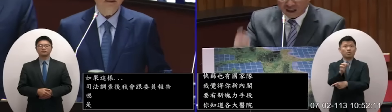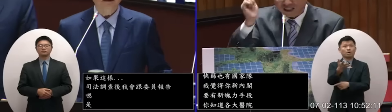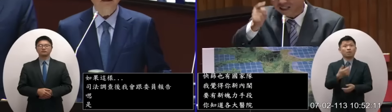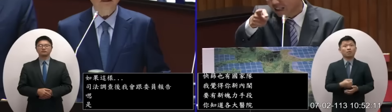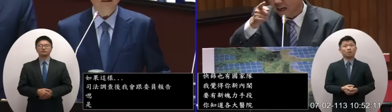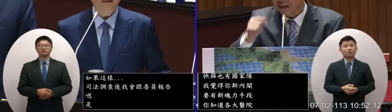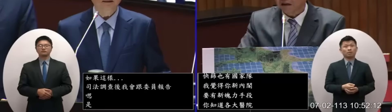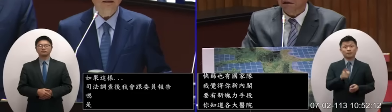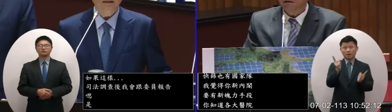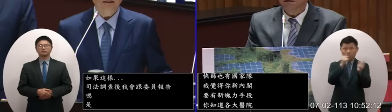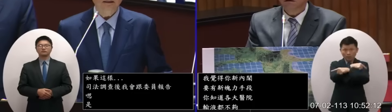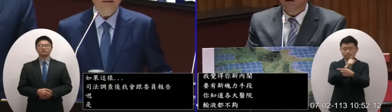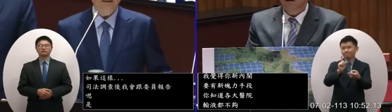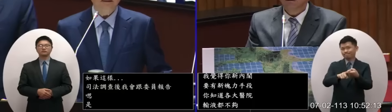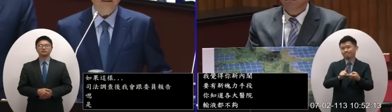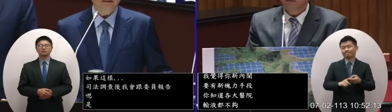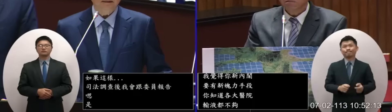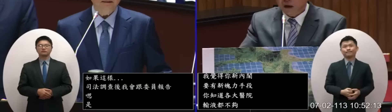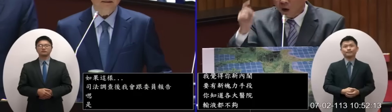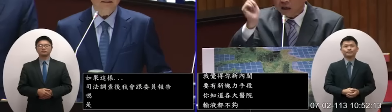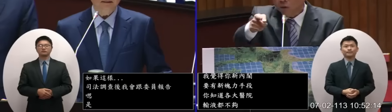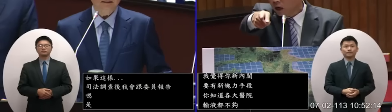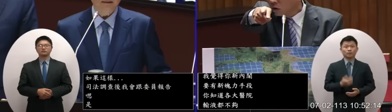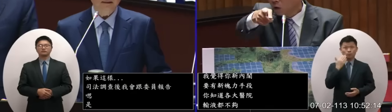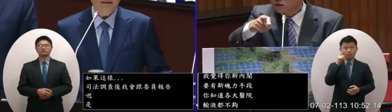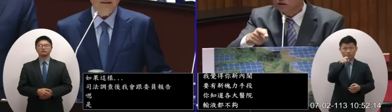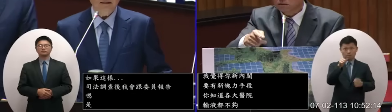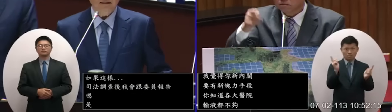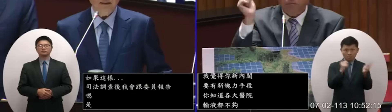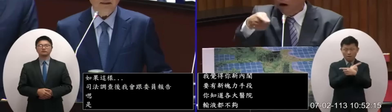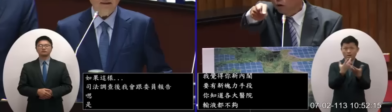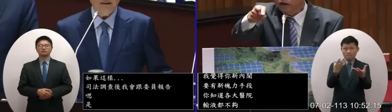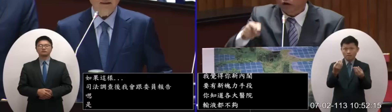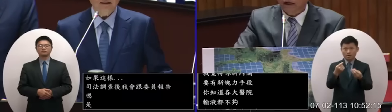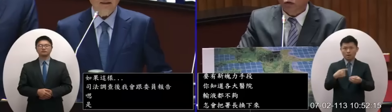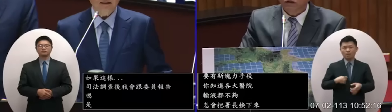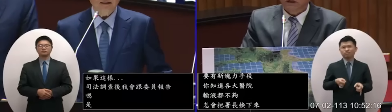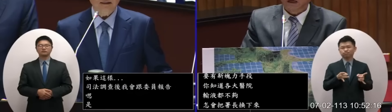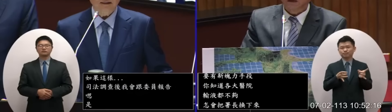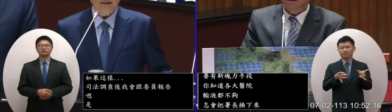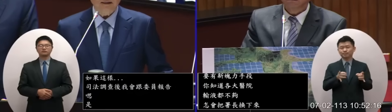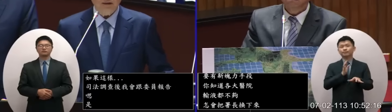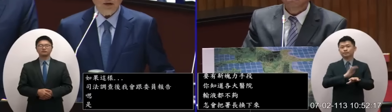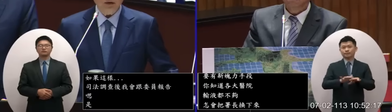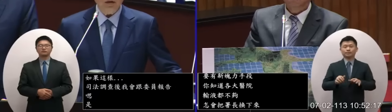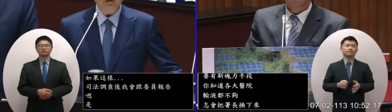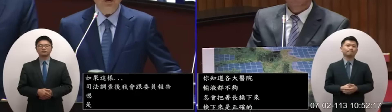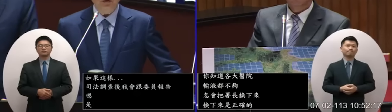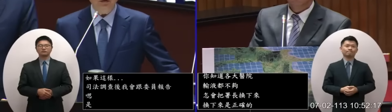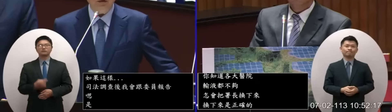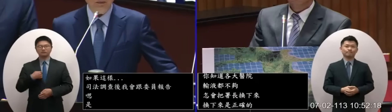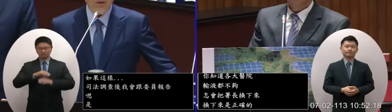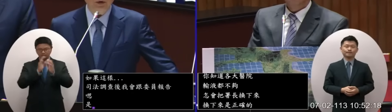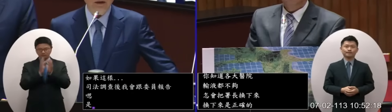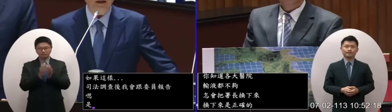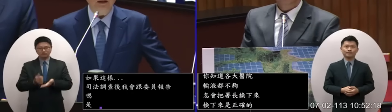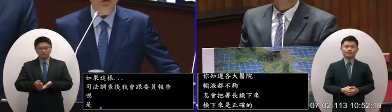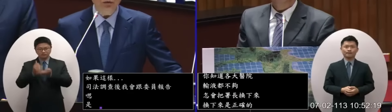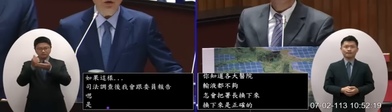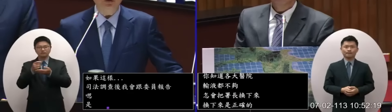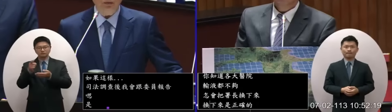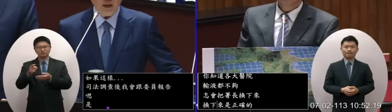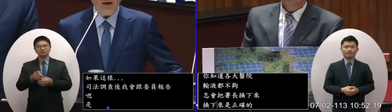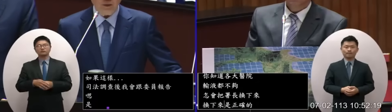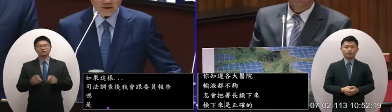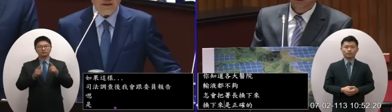正确的。你无换落来，我来讲，我炮火就给你开落啊。 这我完全尊重法务部因的人事的考虑啦，